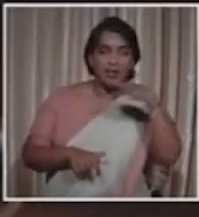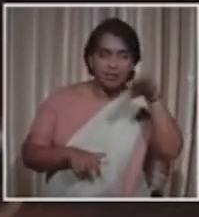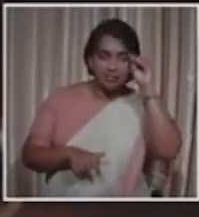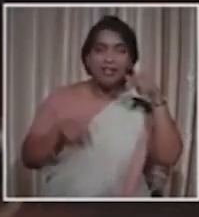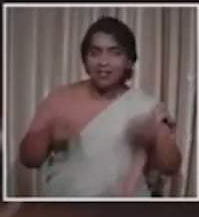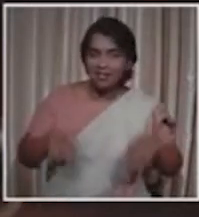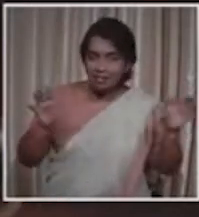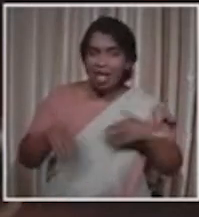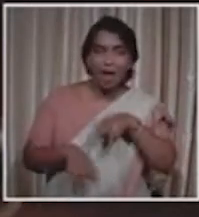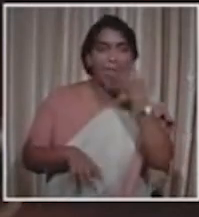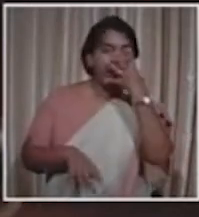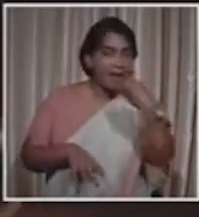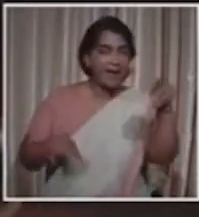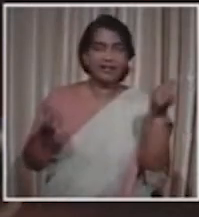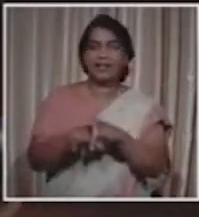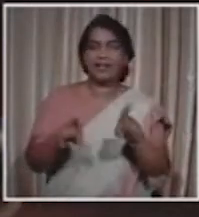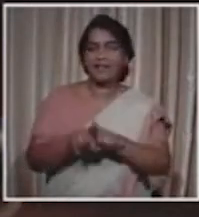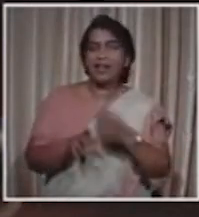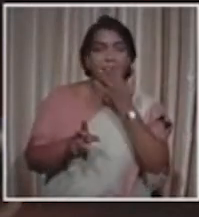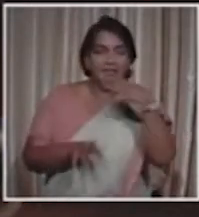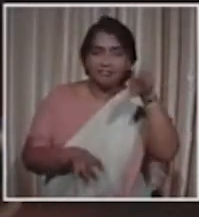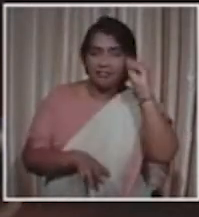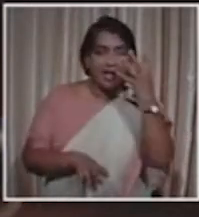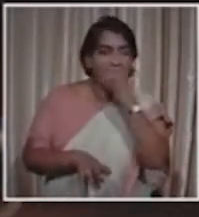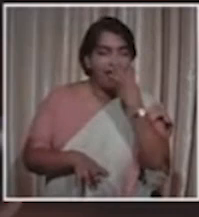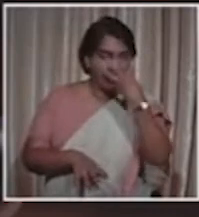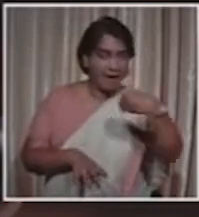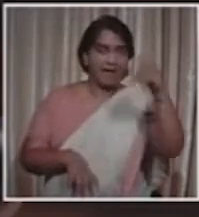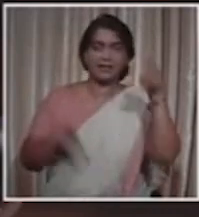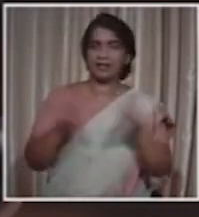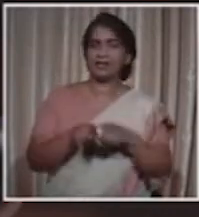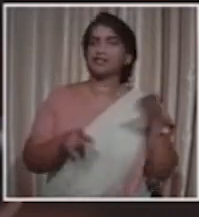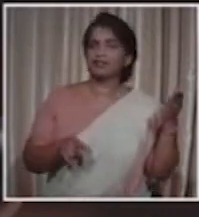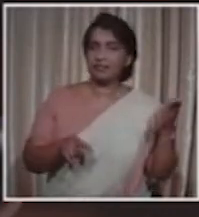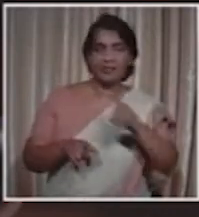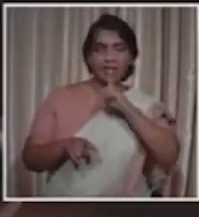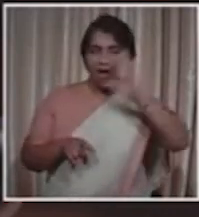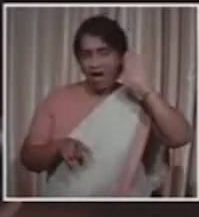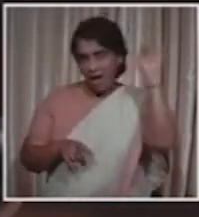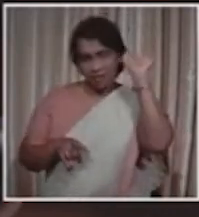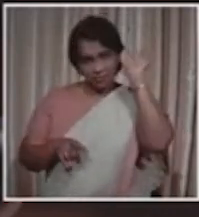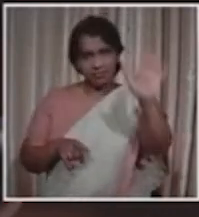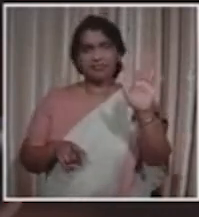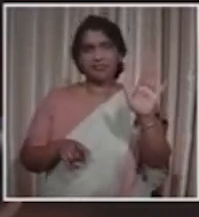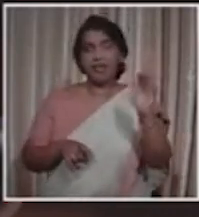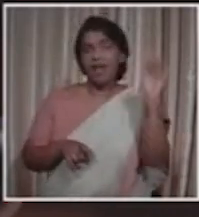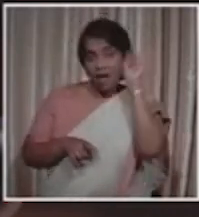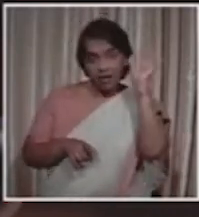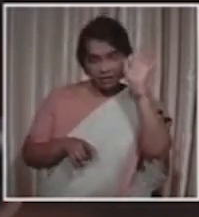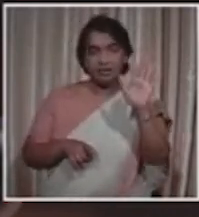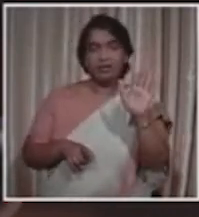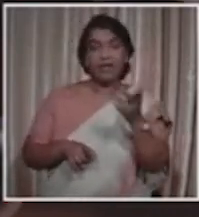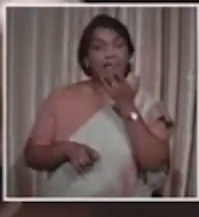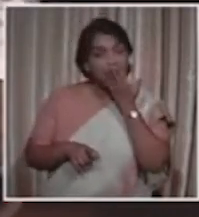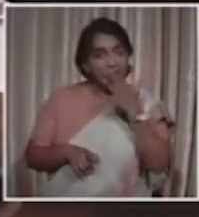තාමත් හිවල්ලු වගේ තාමත් හිවල්ලු වගේ අහගෙන ඉන්නවා අහගෙන ඉන්නවා ඉගෙන